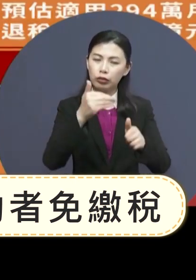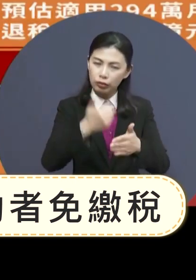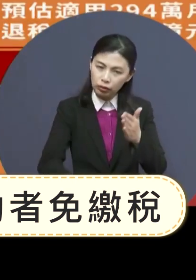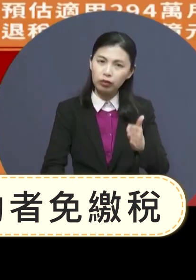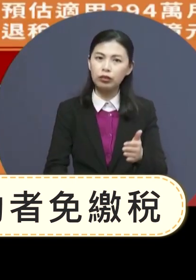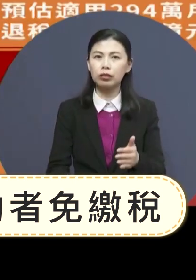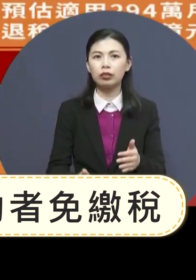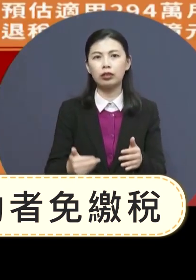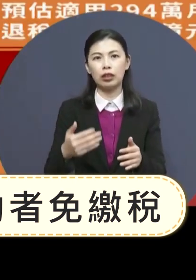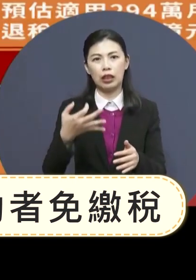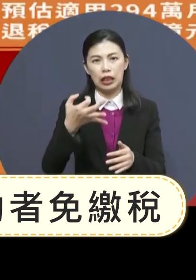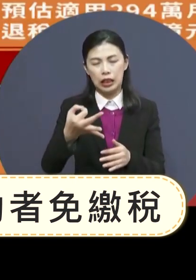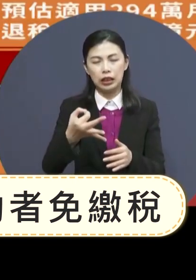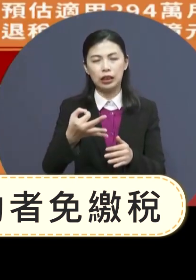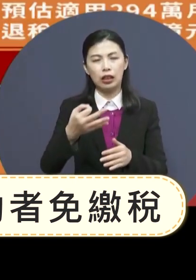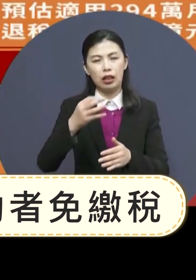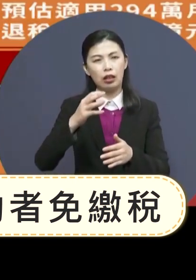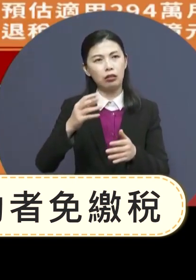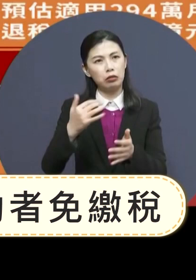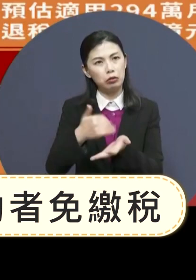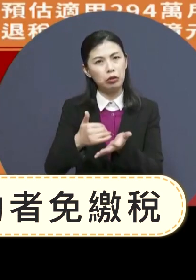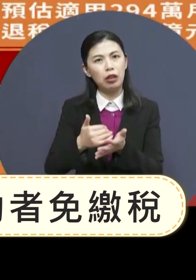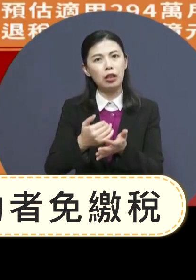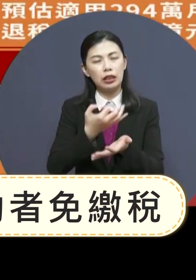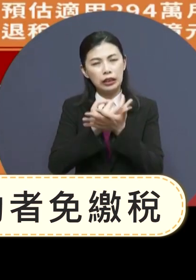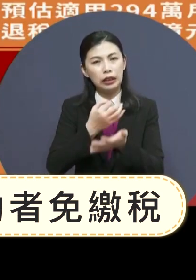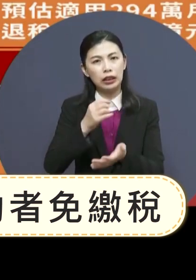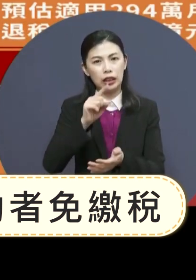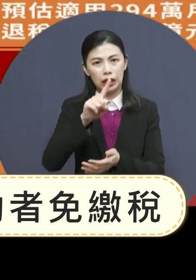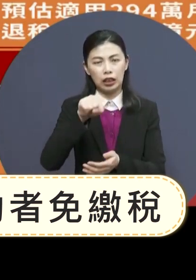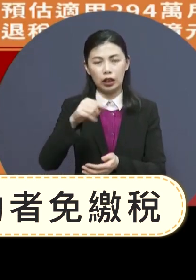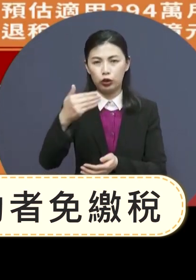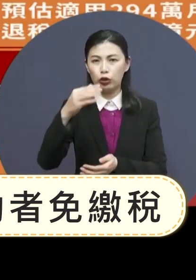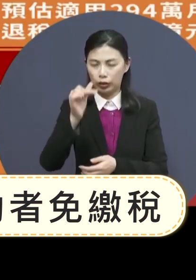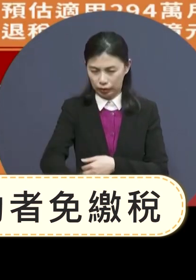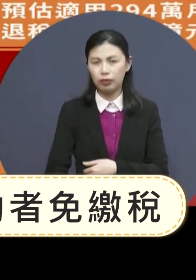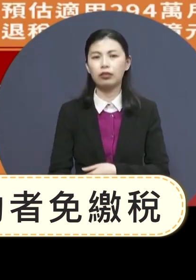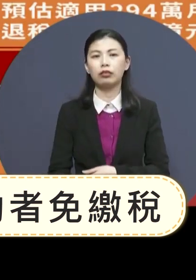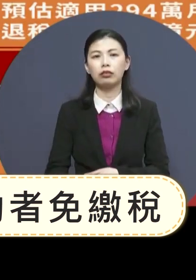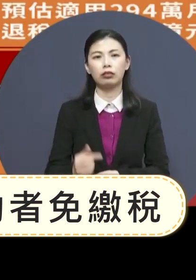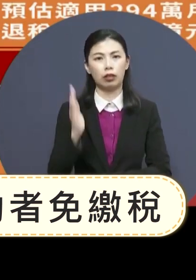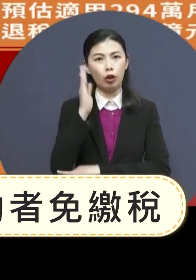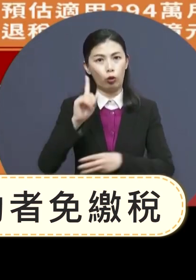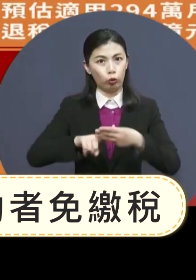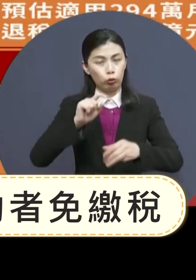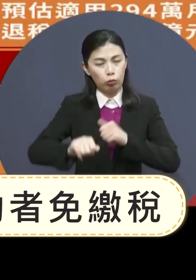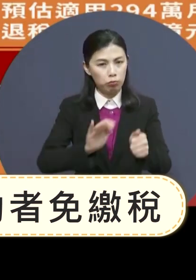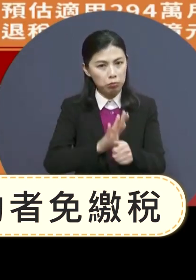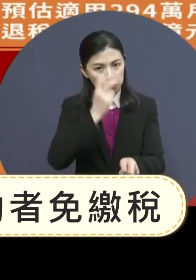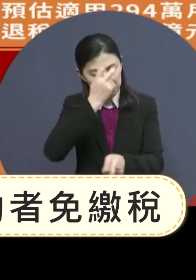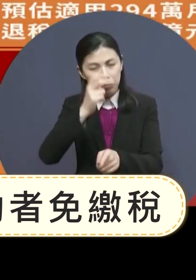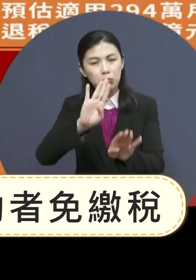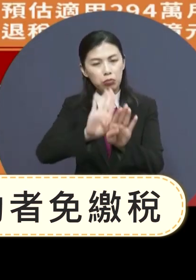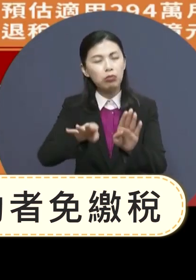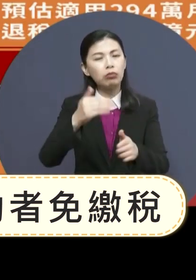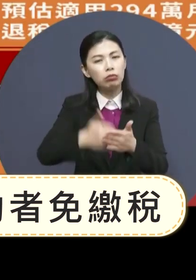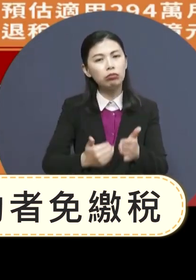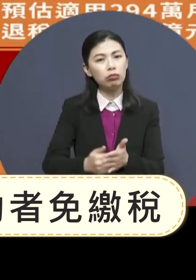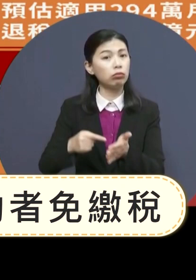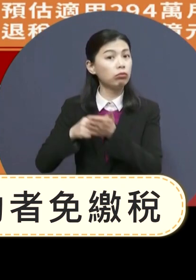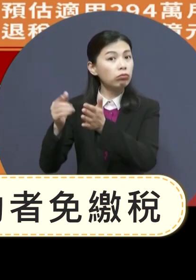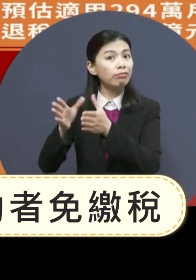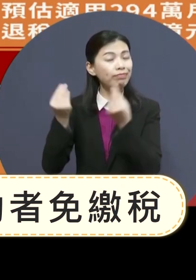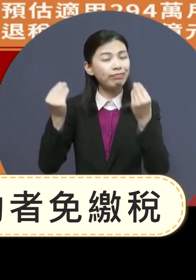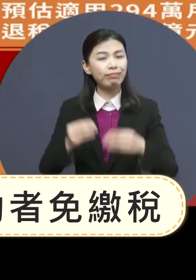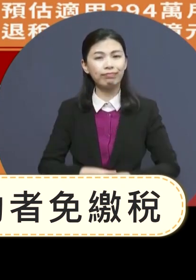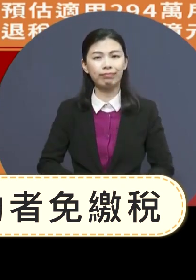这个部分也不需要申请，好，然后我们最低可以调到零都可以，好。那接着要报告的就是今年的所得税结案